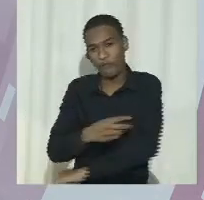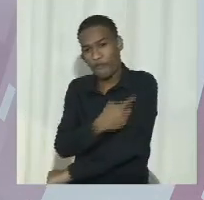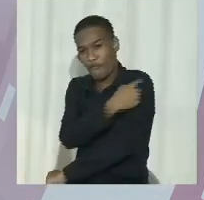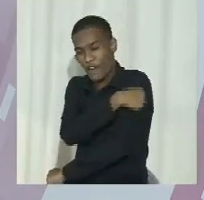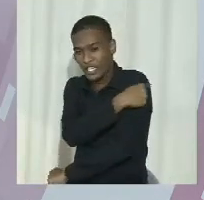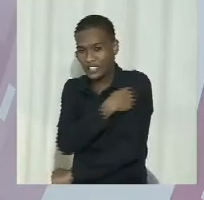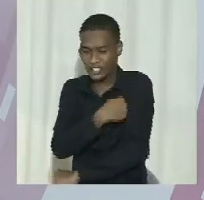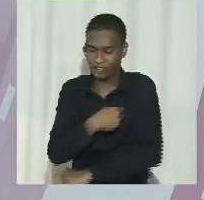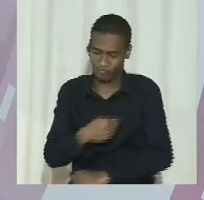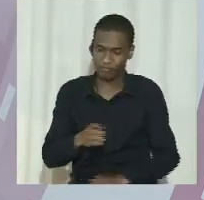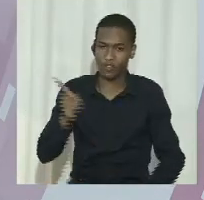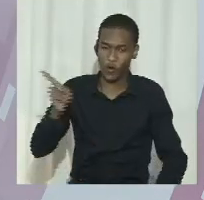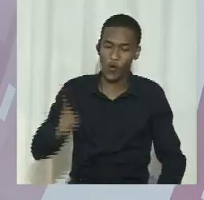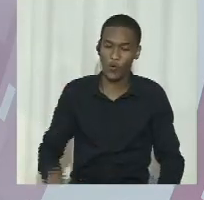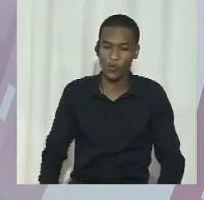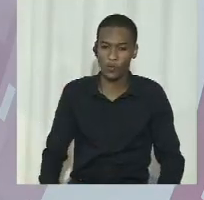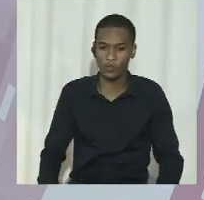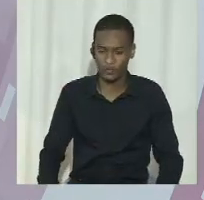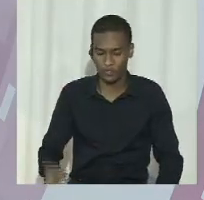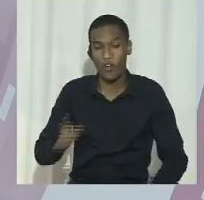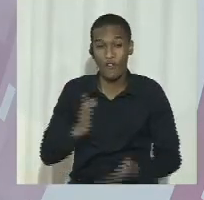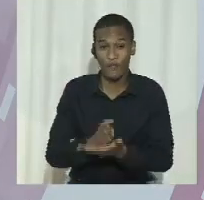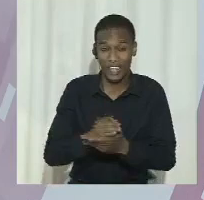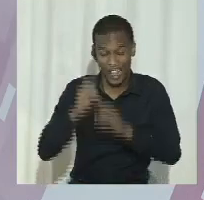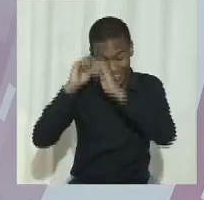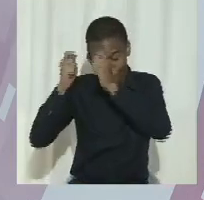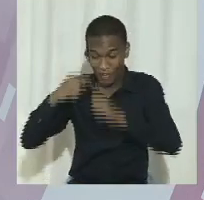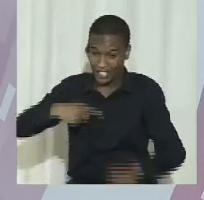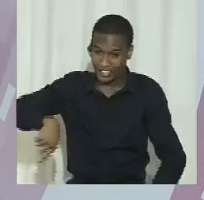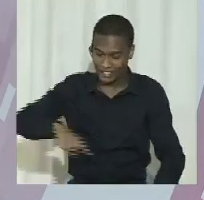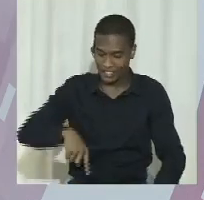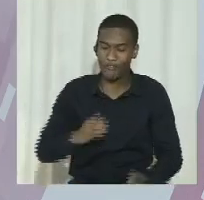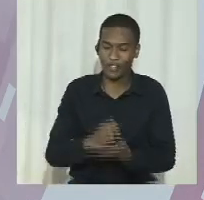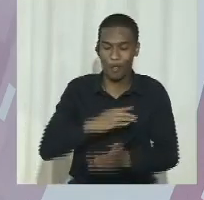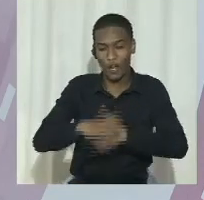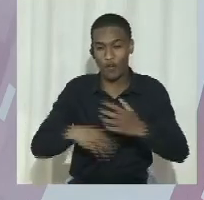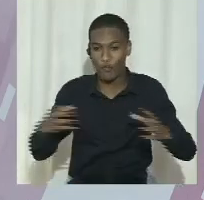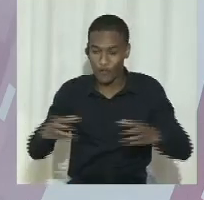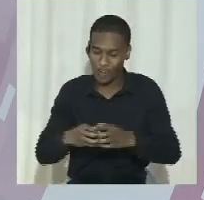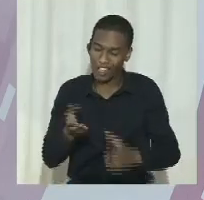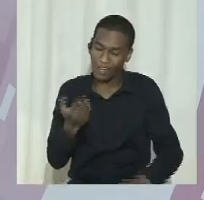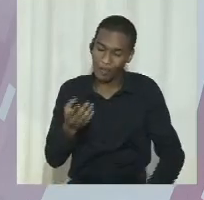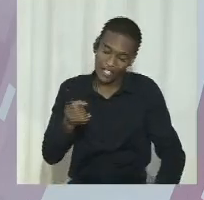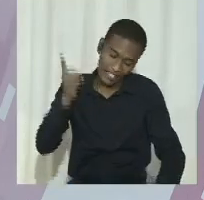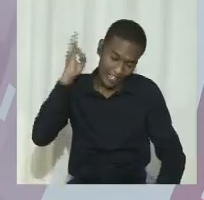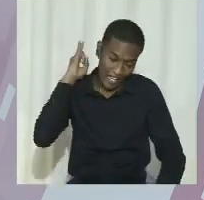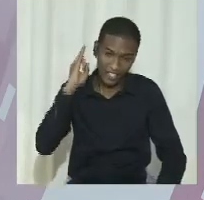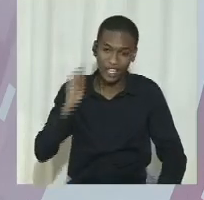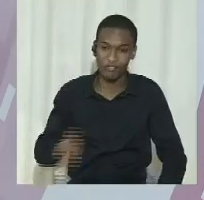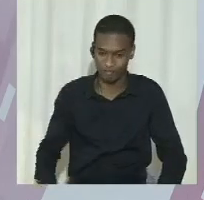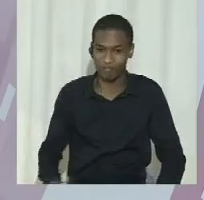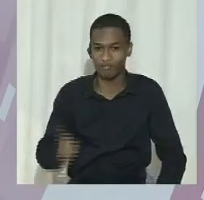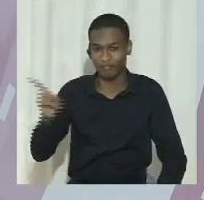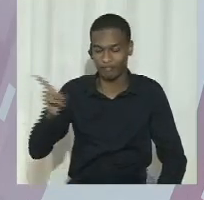hoe efa tapakitsika tanatin'ilay fivoriana tamin'iny herinandro iny zany a dia mety